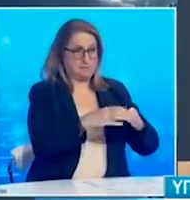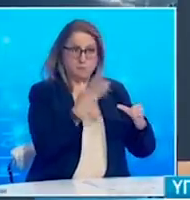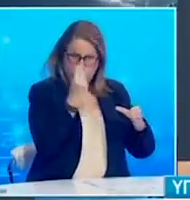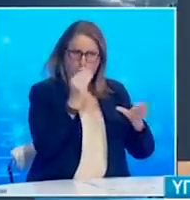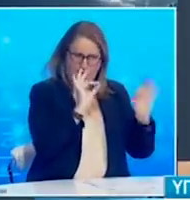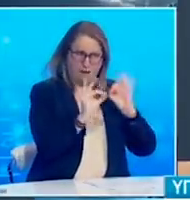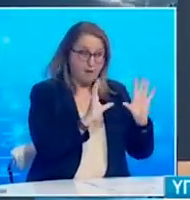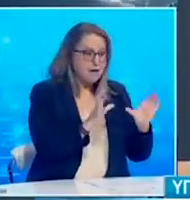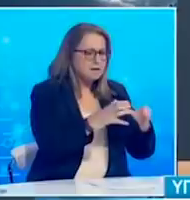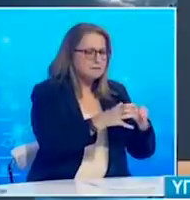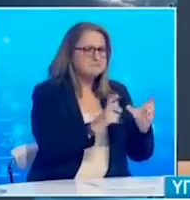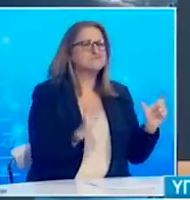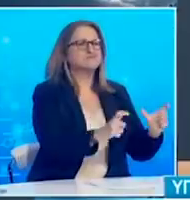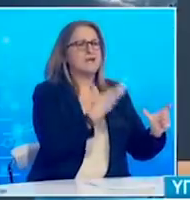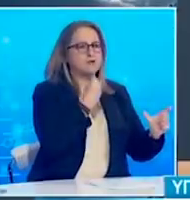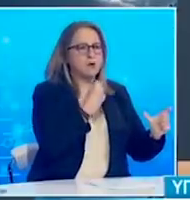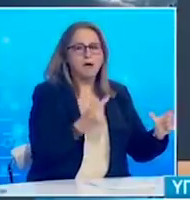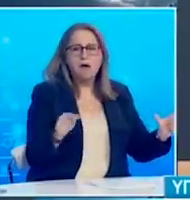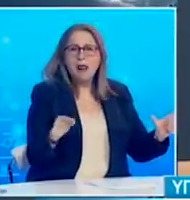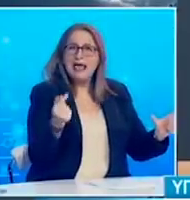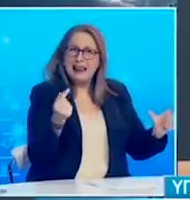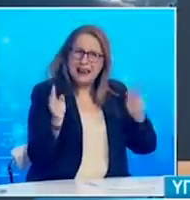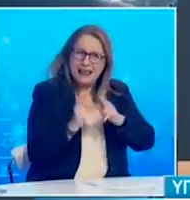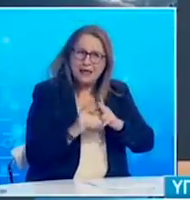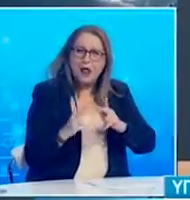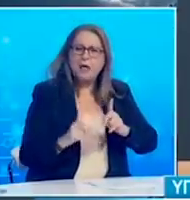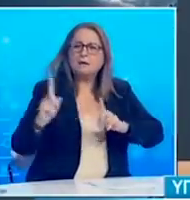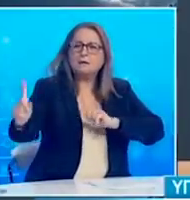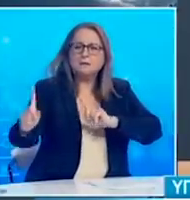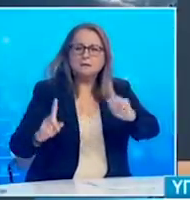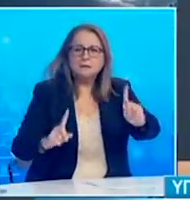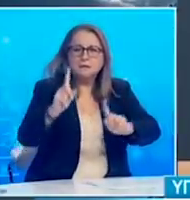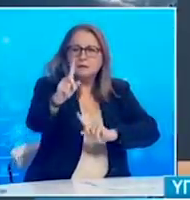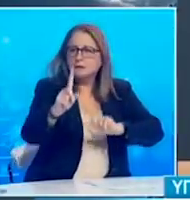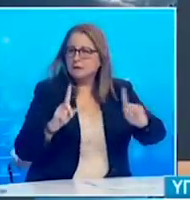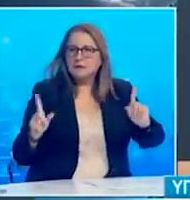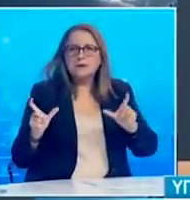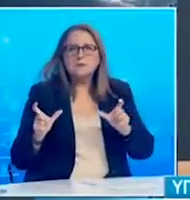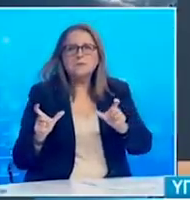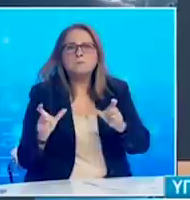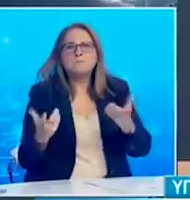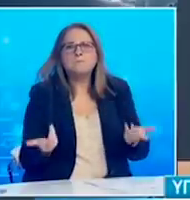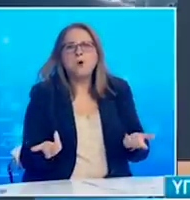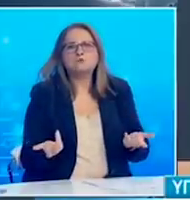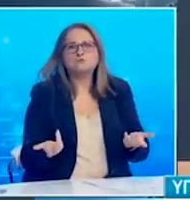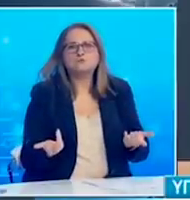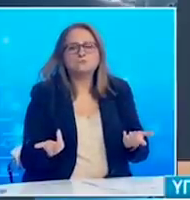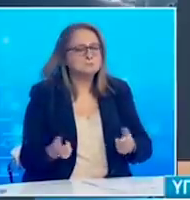Μπορεί να έχουμε κρούσματα τα οποία η χνηλάτισή τους να δείχνει στενές επαφές high risk, πολύ περισσότερες από το μέσο